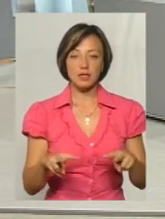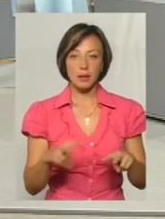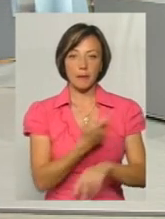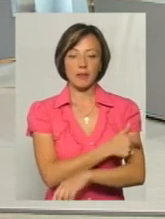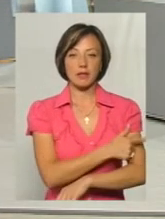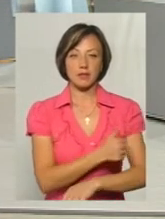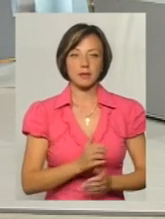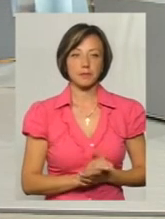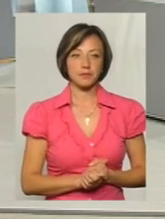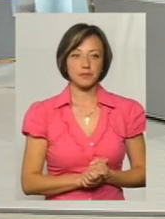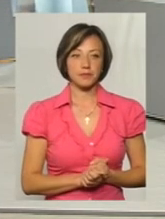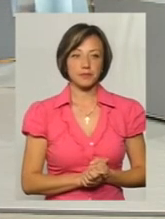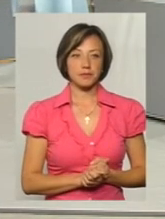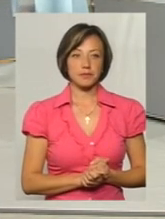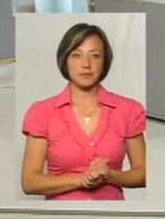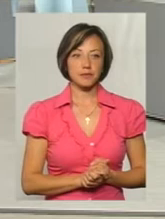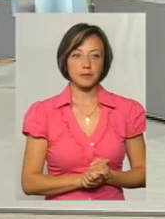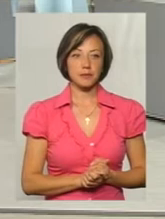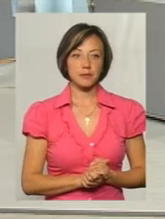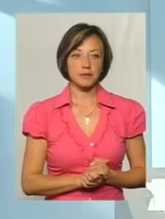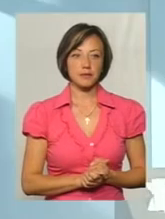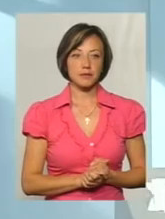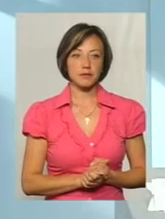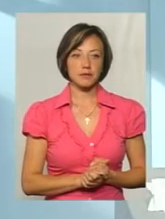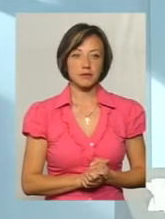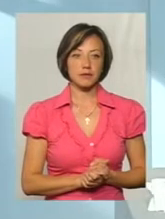ветеринарної медицини. Якщо говорити